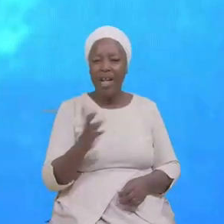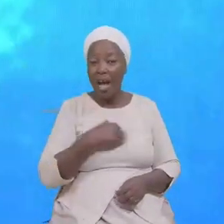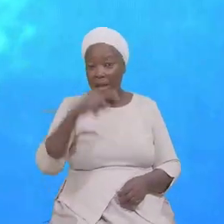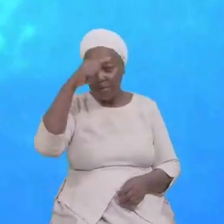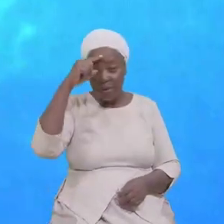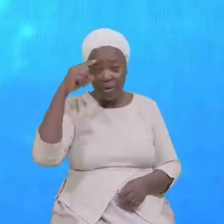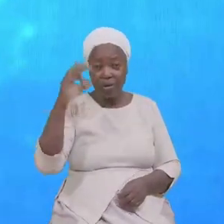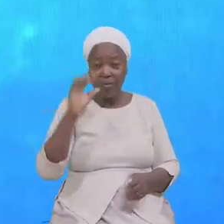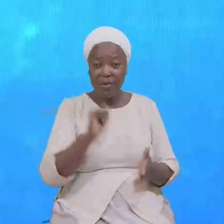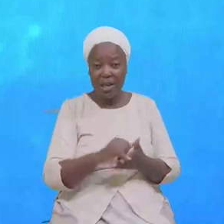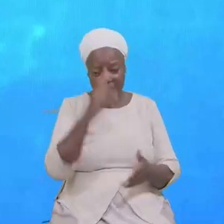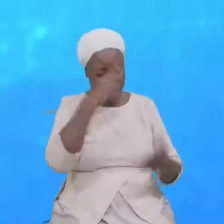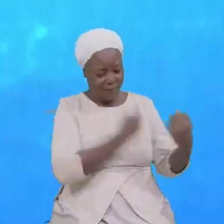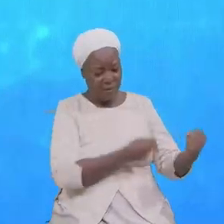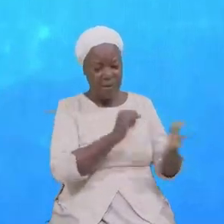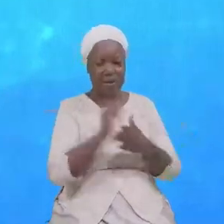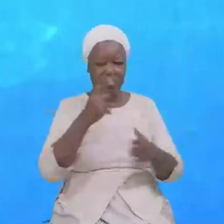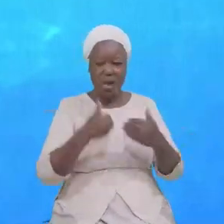À cause de cette foi que nous avons